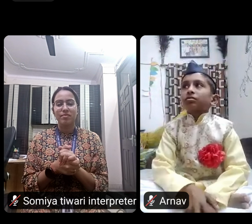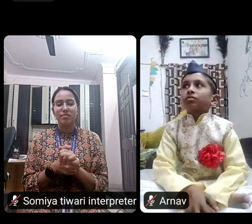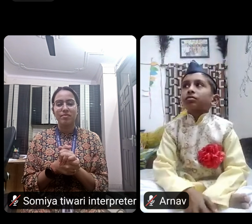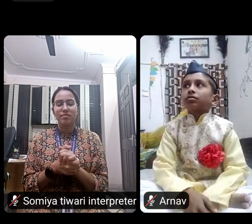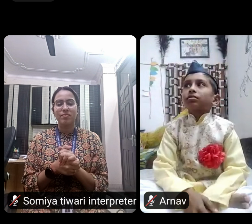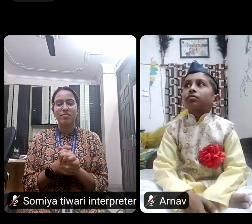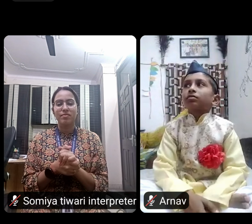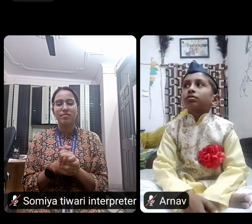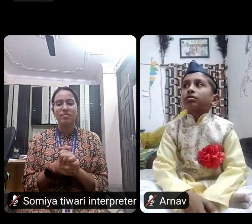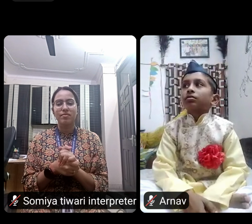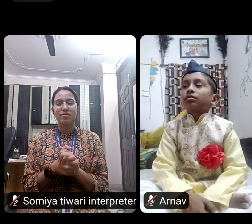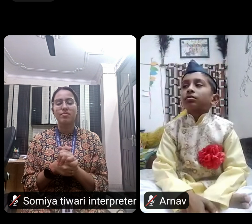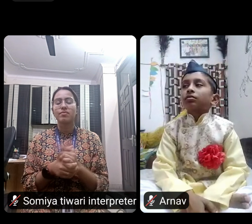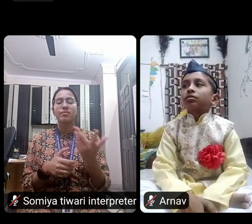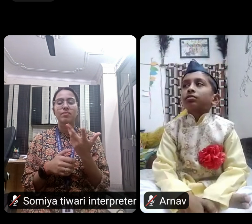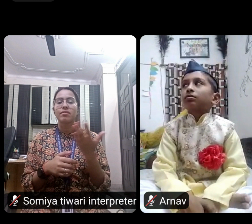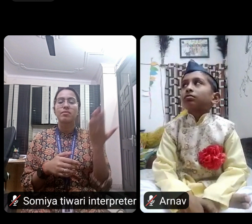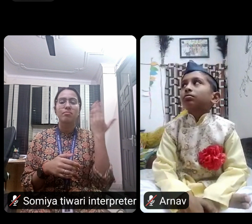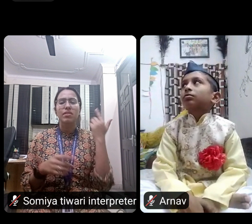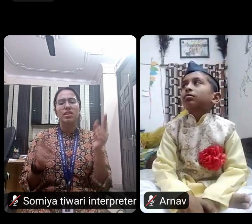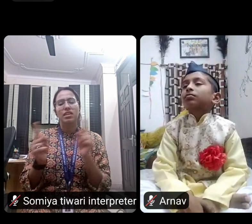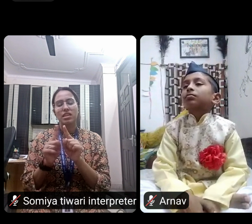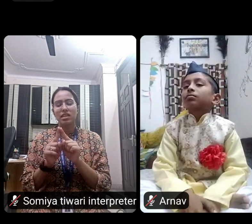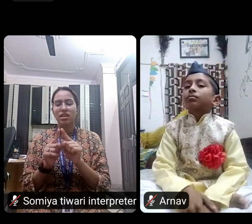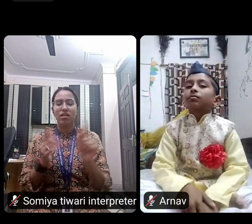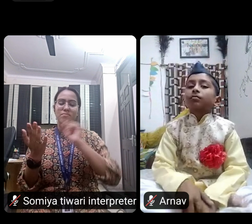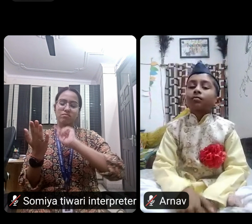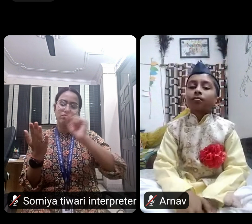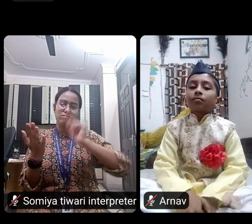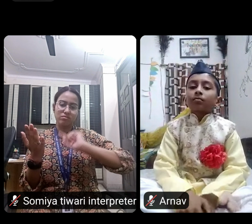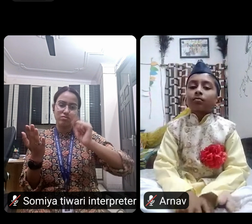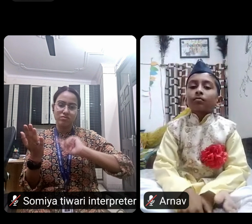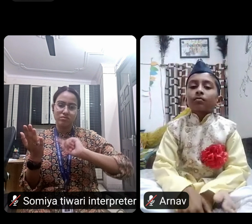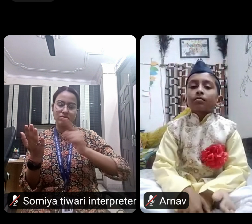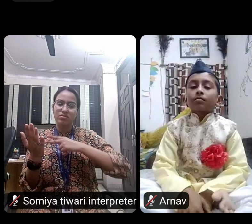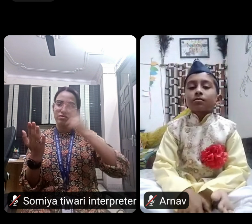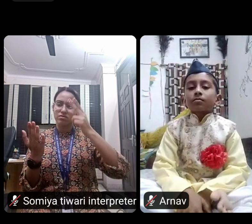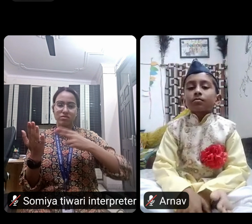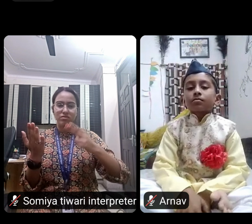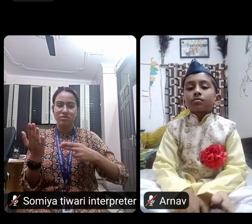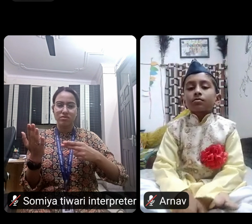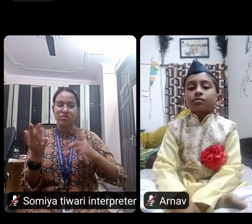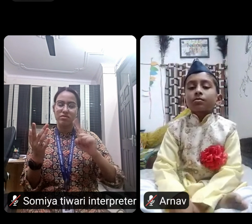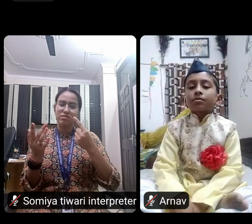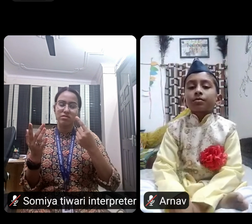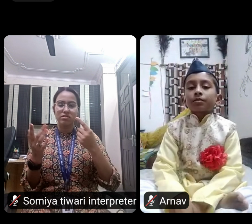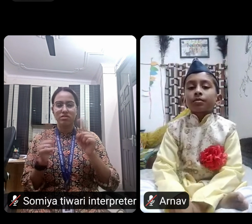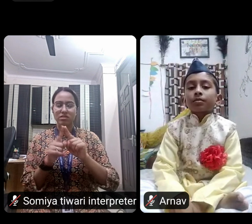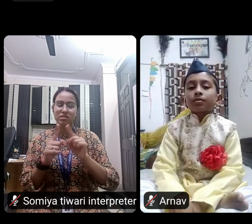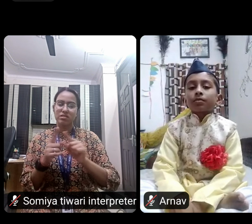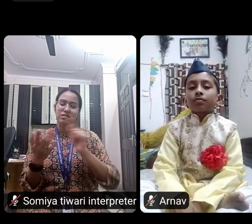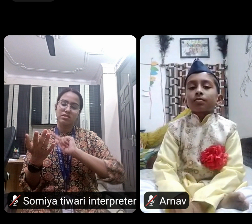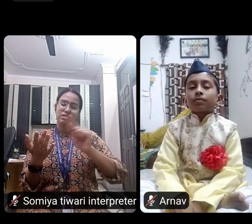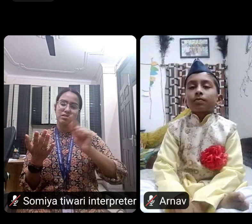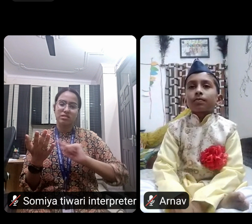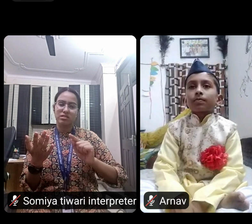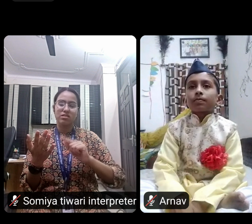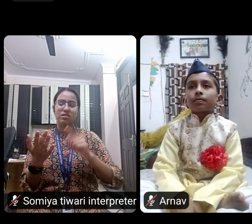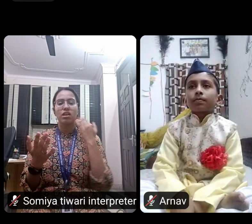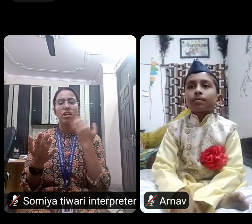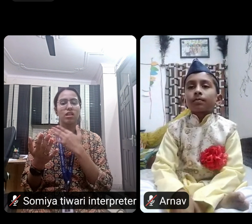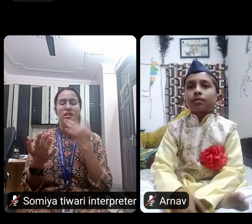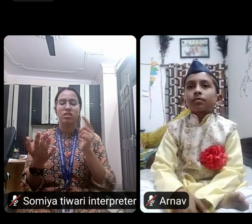शुरू की है, क्योंकि एक्चुअली पहले ड्राइंग कलर करती थी, तो मुझे सिर्फ ड्राइंग का मतलब कलर ऐसे हाथ से बोलती